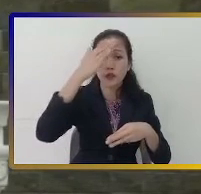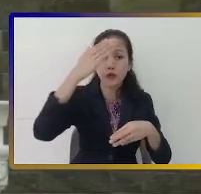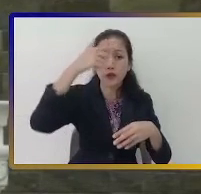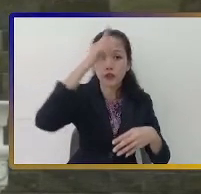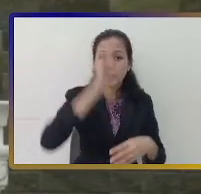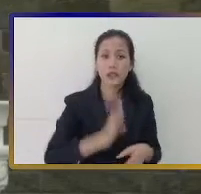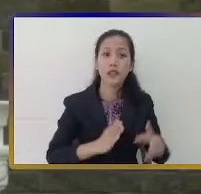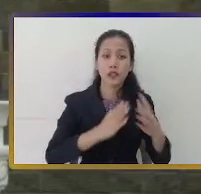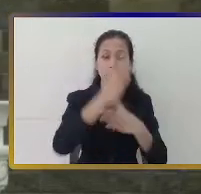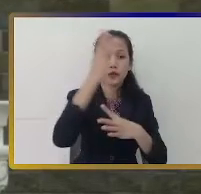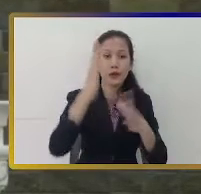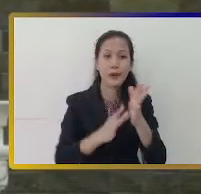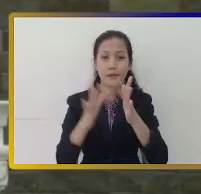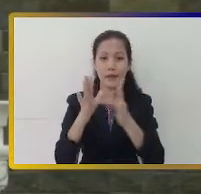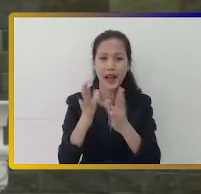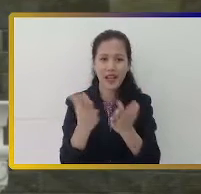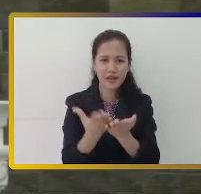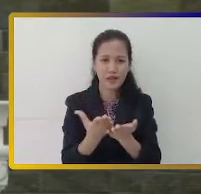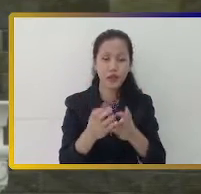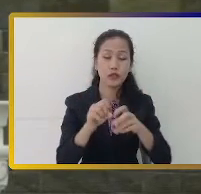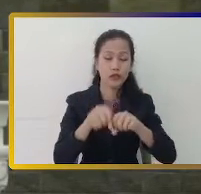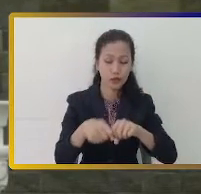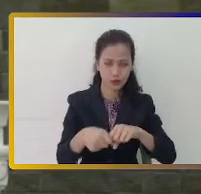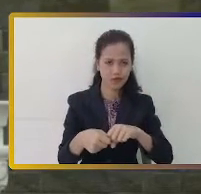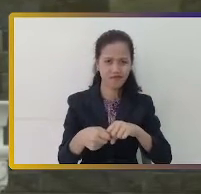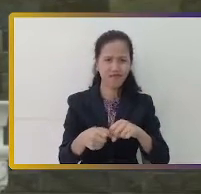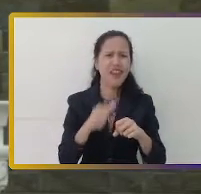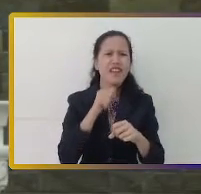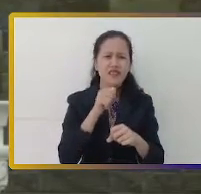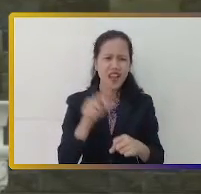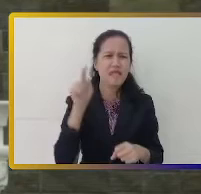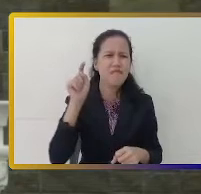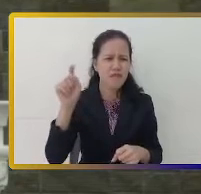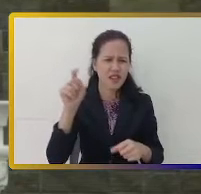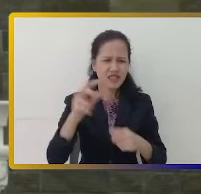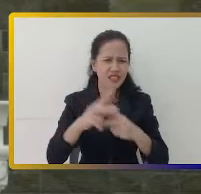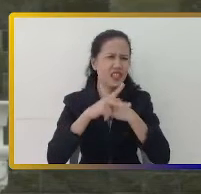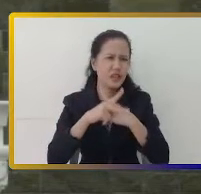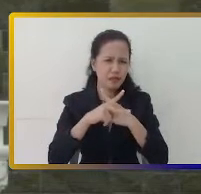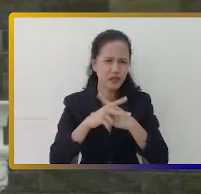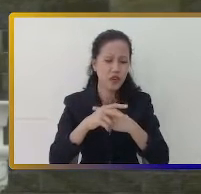Word. Therefore, huwag din po nating itago ang salita ng Diyos sa tahanan po natin.